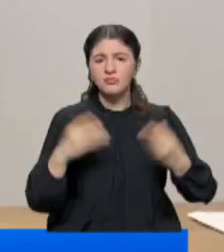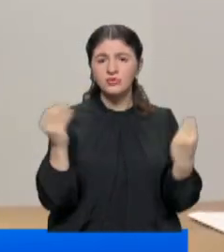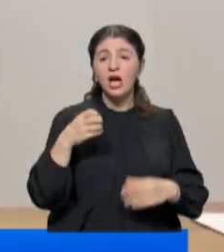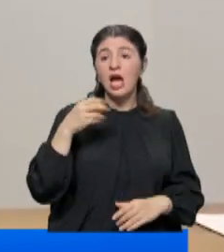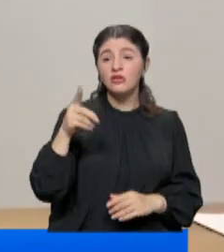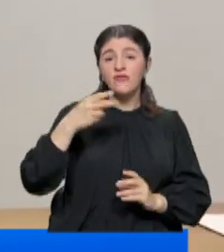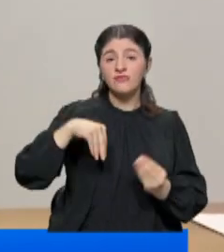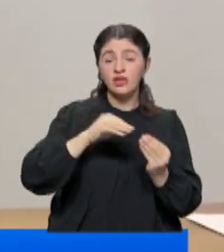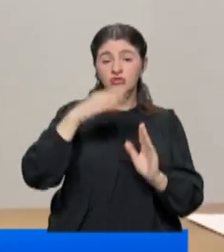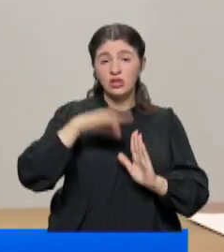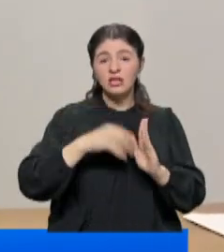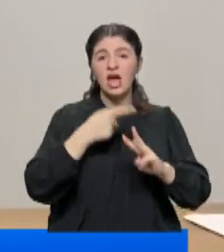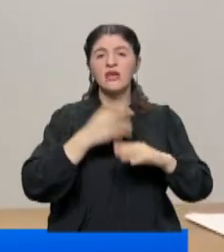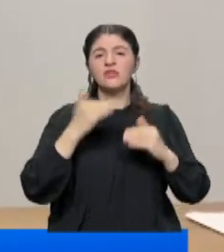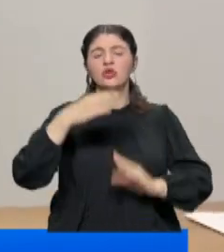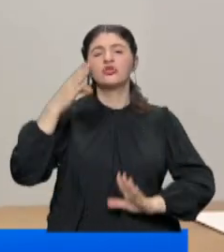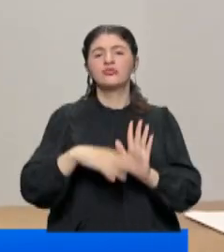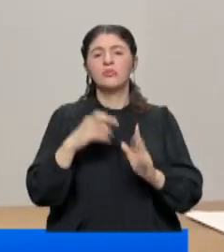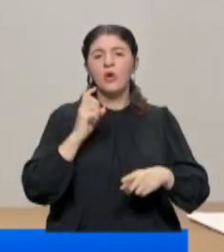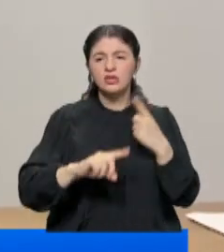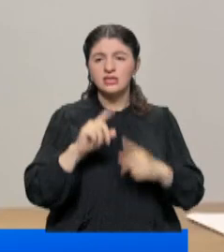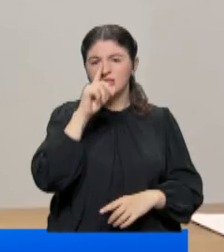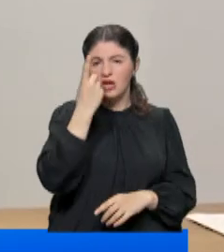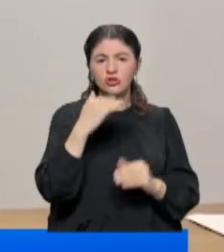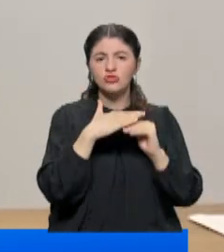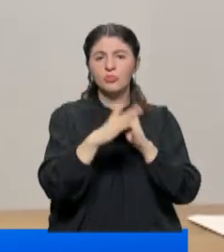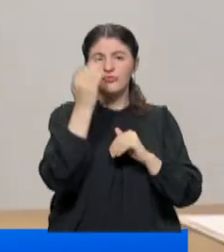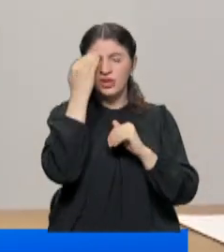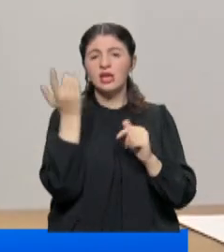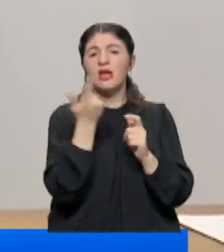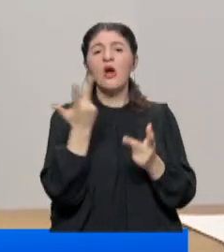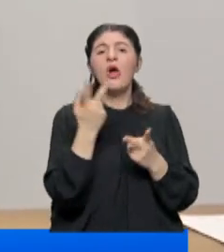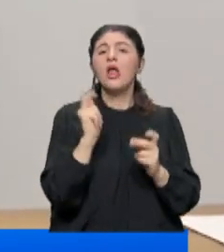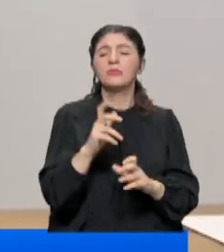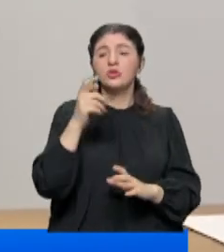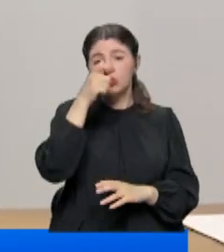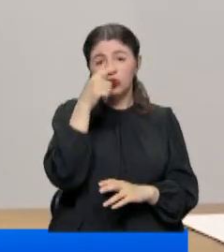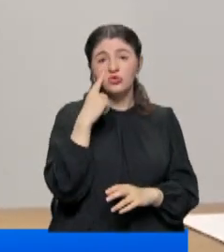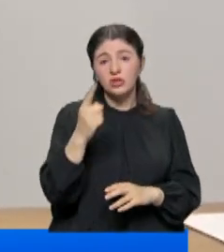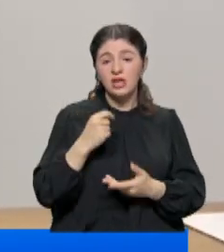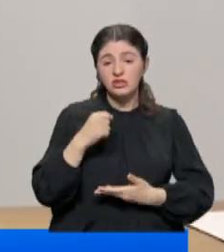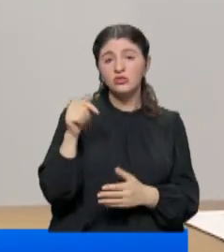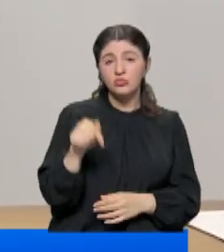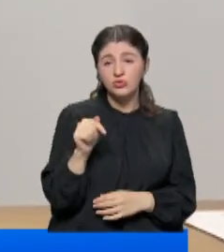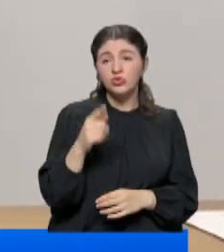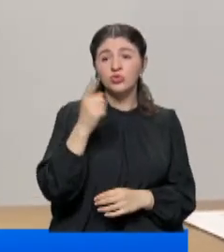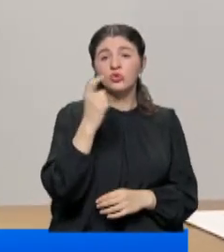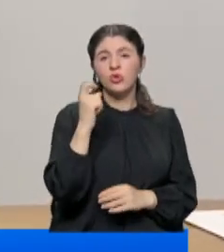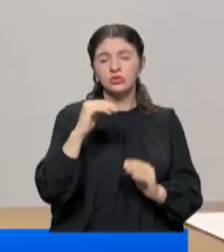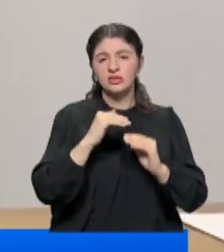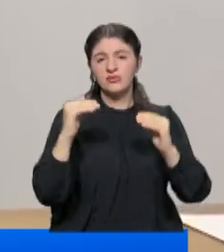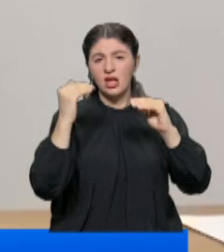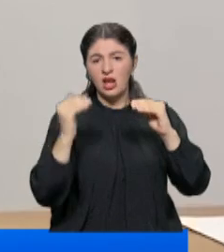Erdoğan'ın faiz düşerse enflasyon da düşer politikaları sadece halkı fakirleştirmedi. Türkiye Cumhuriyeti Hazinesi bugün %9'lar